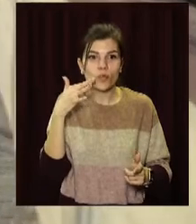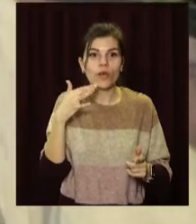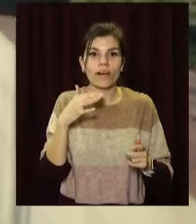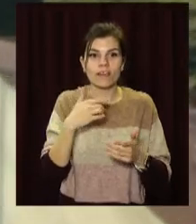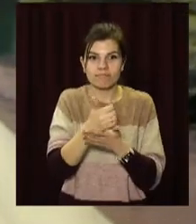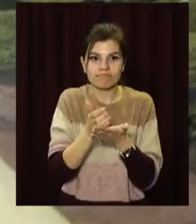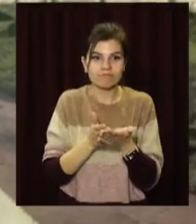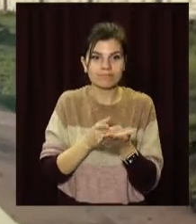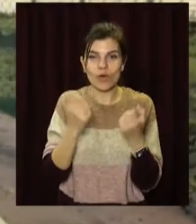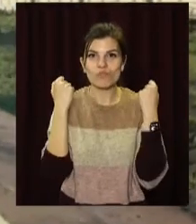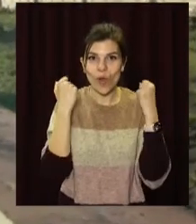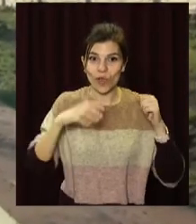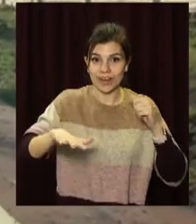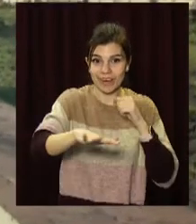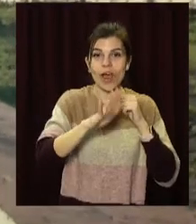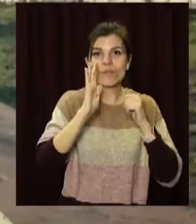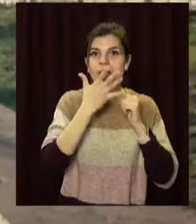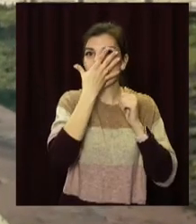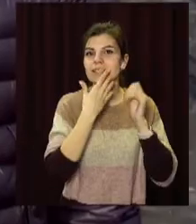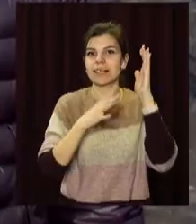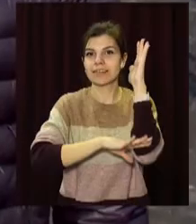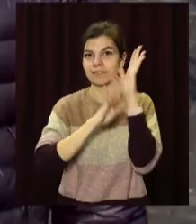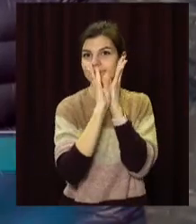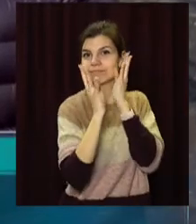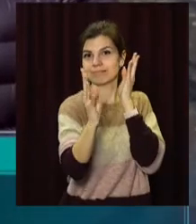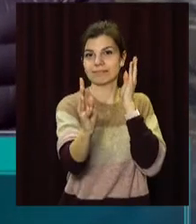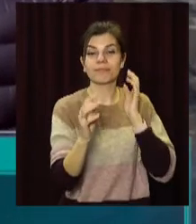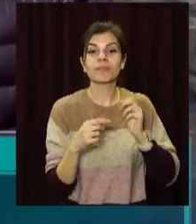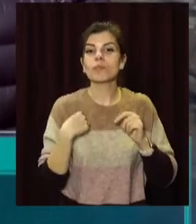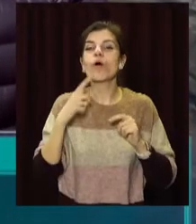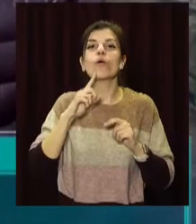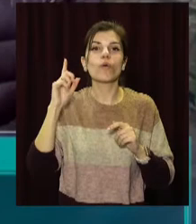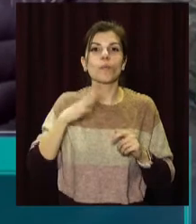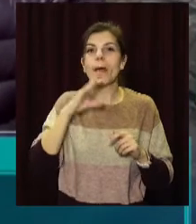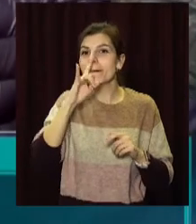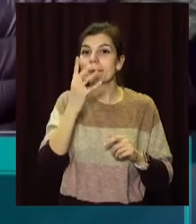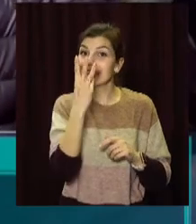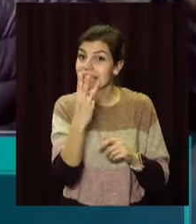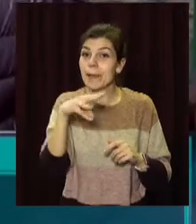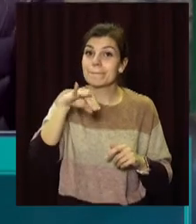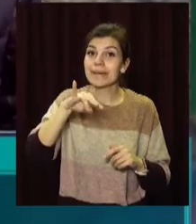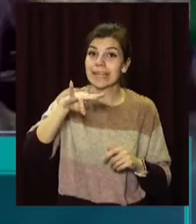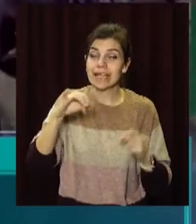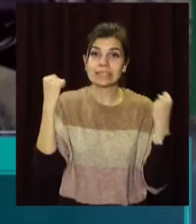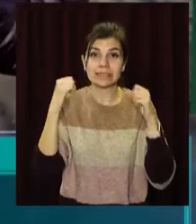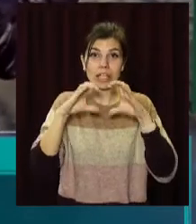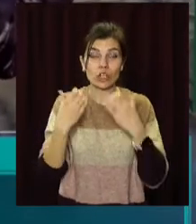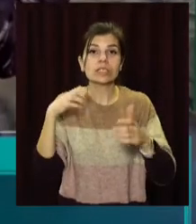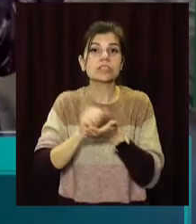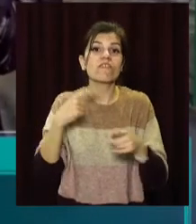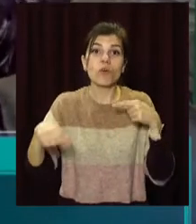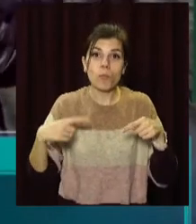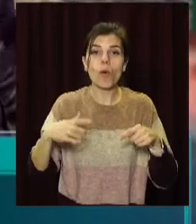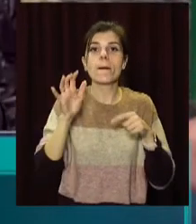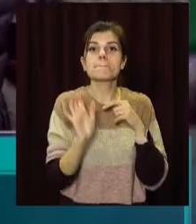багатофункціональним спорткомплексом буде ціла алея платанів. В минулому році ми тут построили 3 міні-стадіони для занять футболом, для